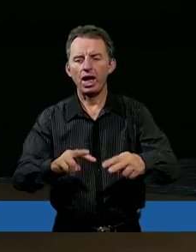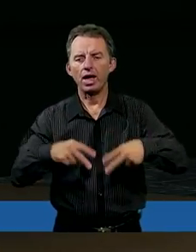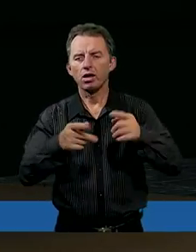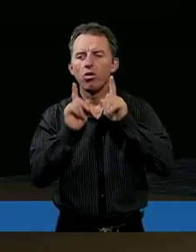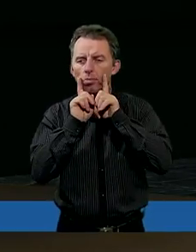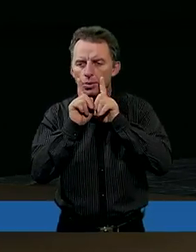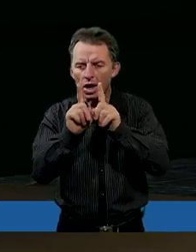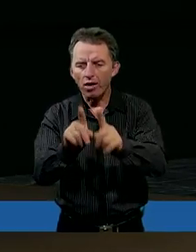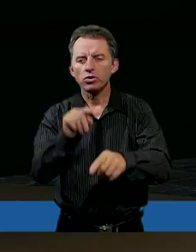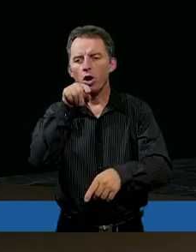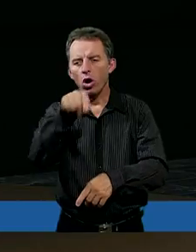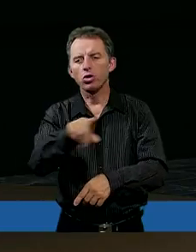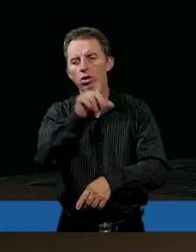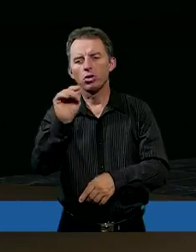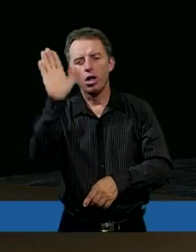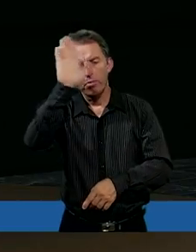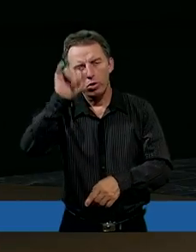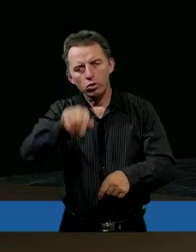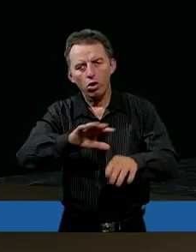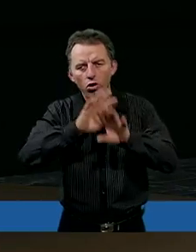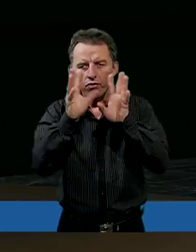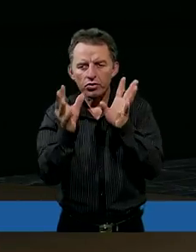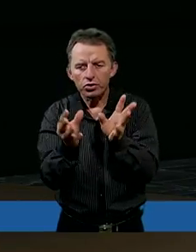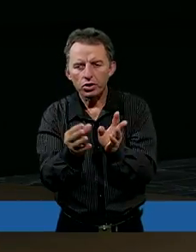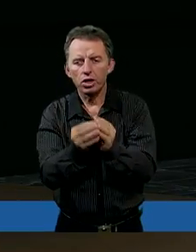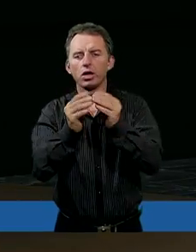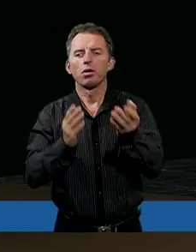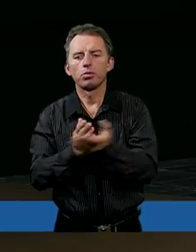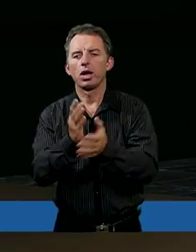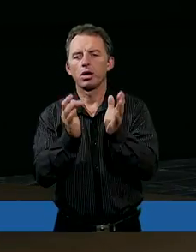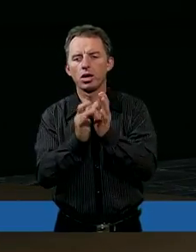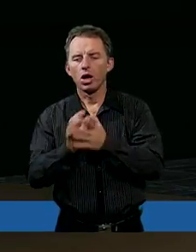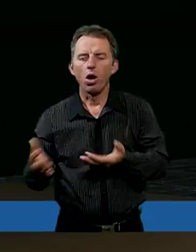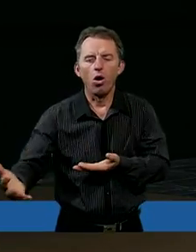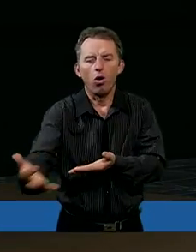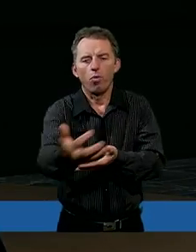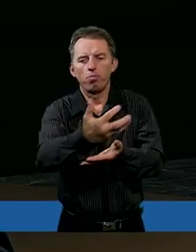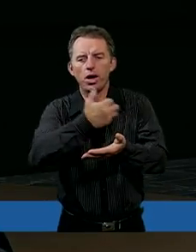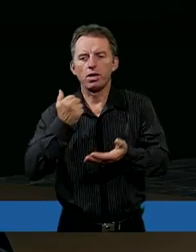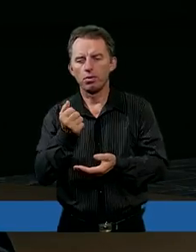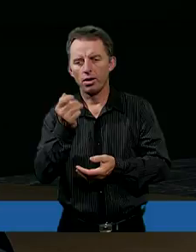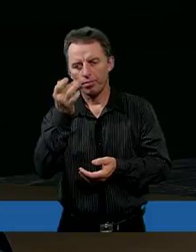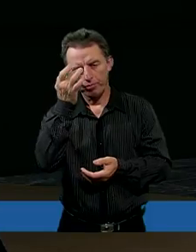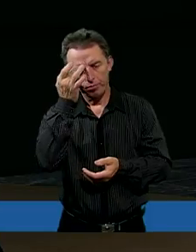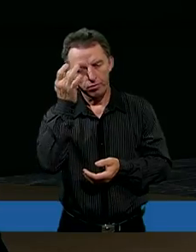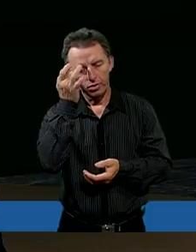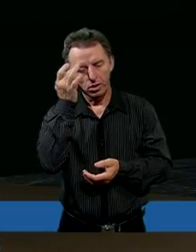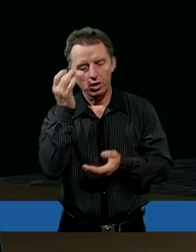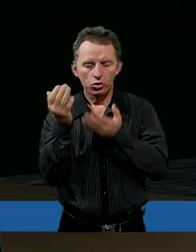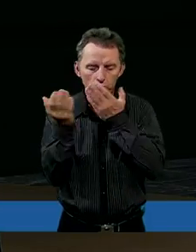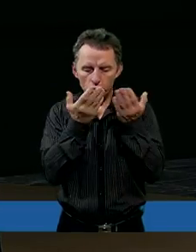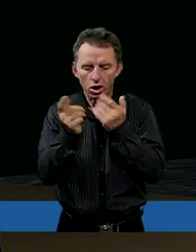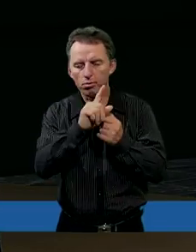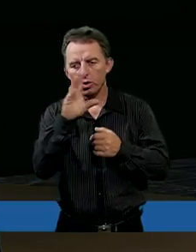prawdę o tym, że Bóg to wszystko przez Chrystusa obejmie. Ale